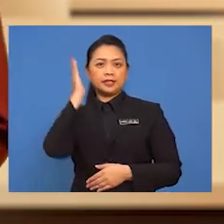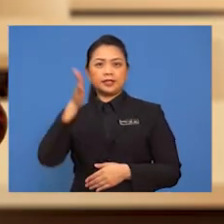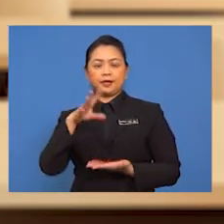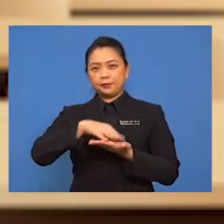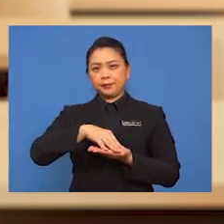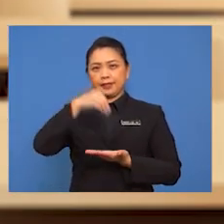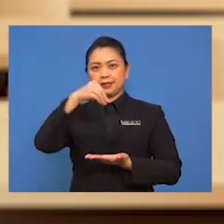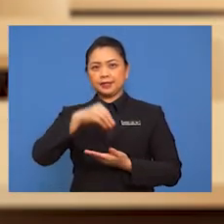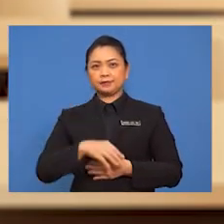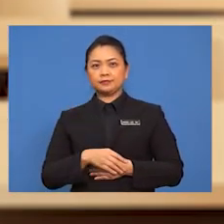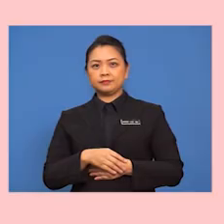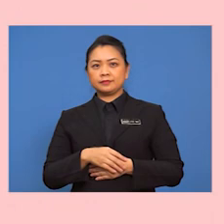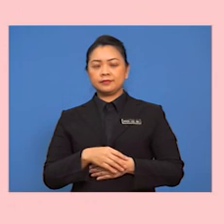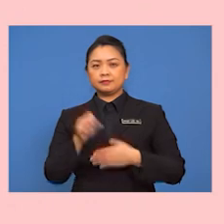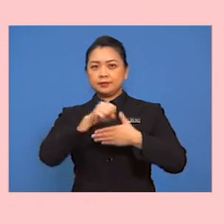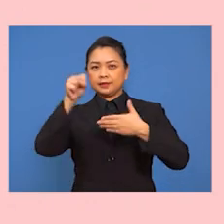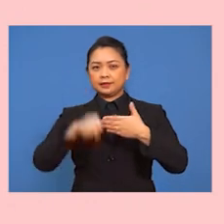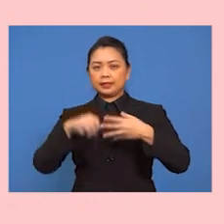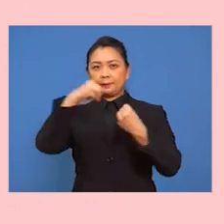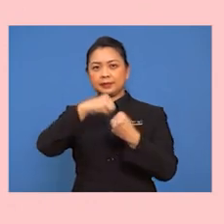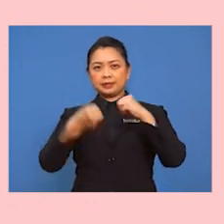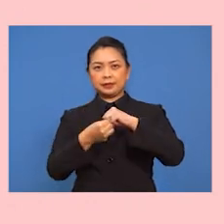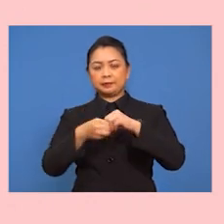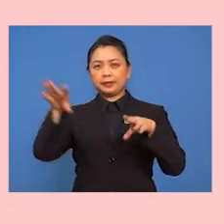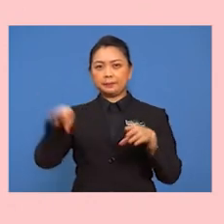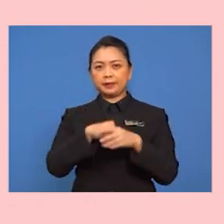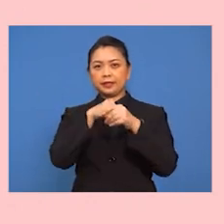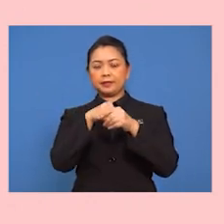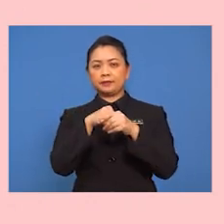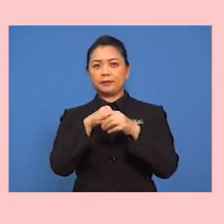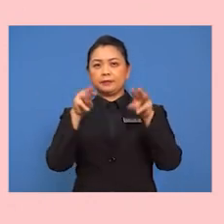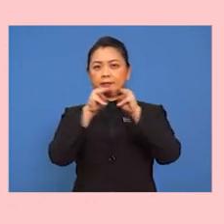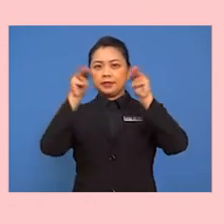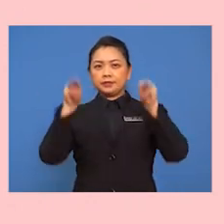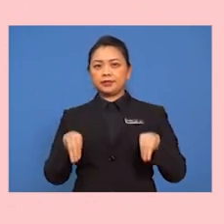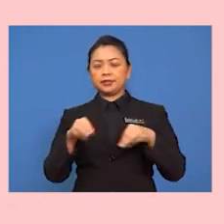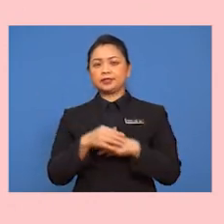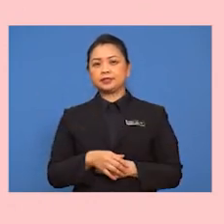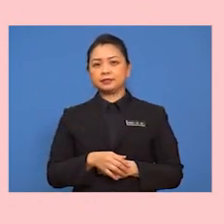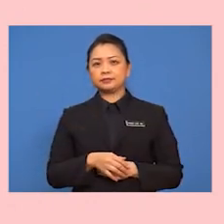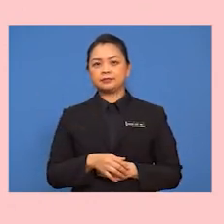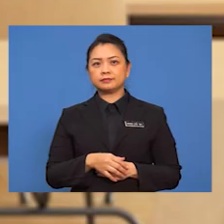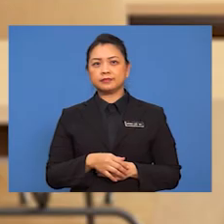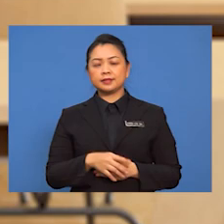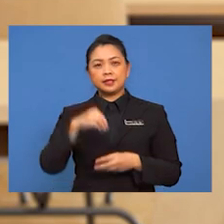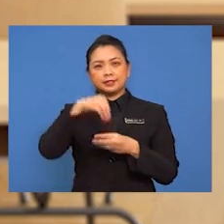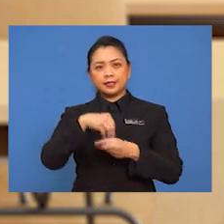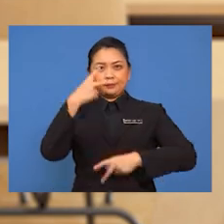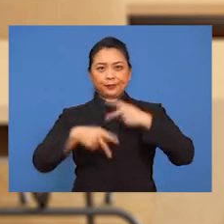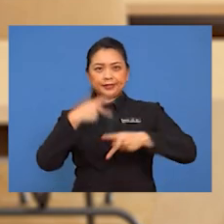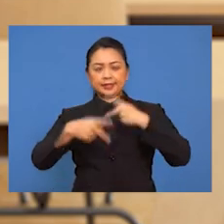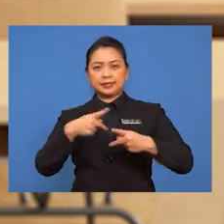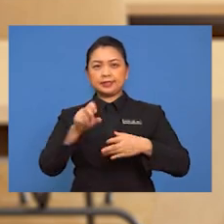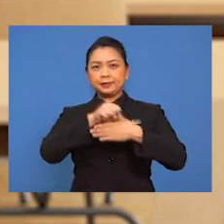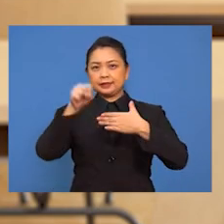akan mempelajari menyelesaikan masalah melibatkan matriks Dalam